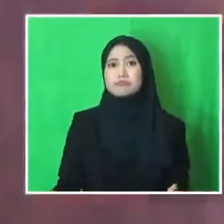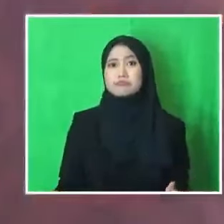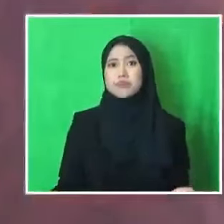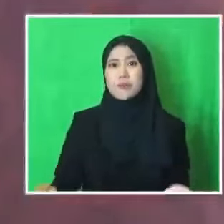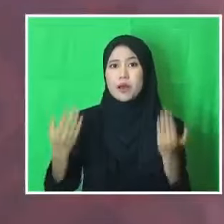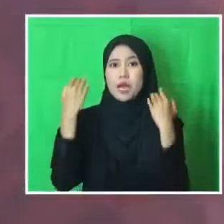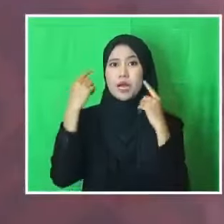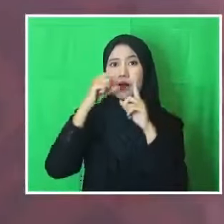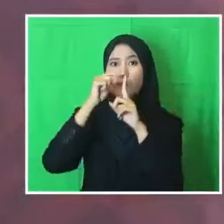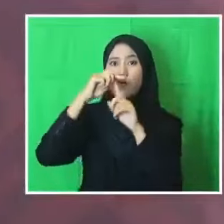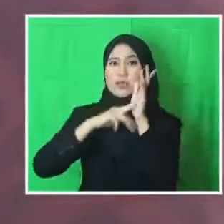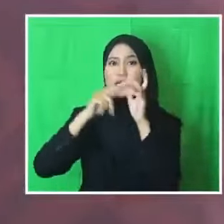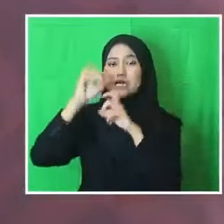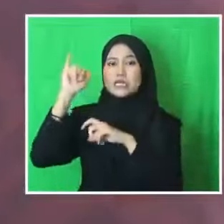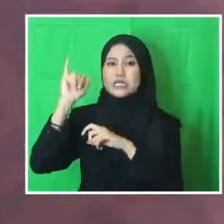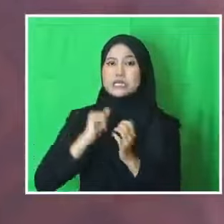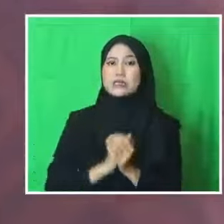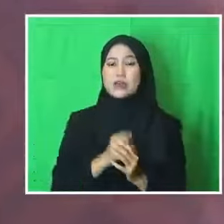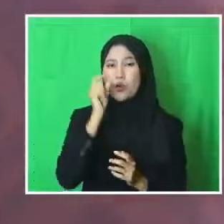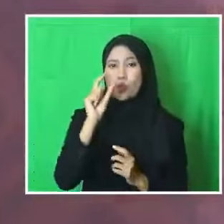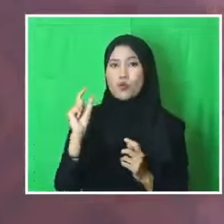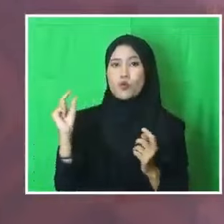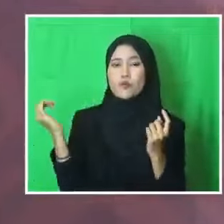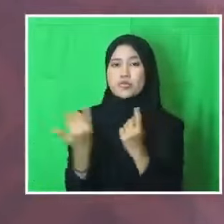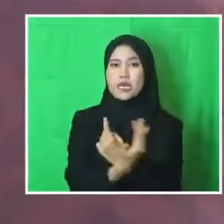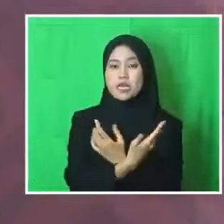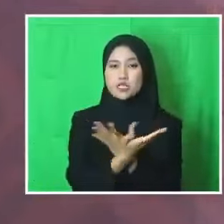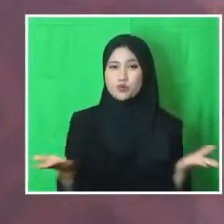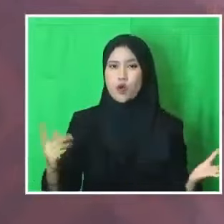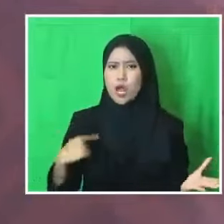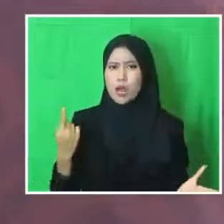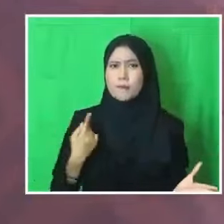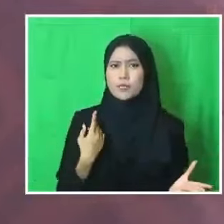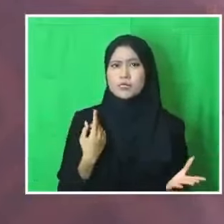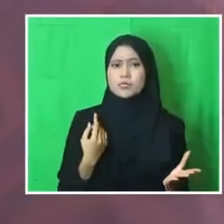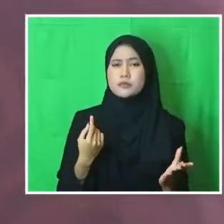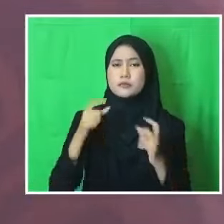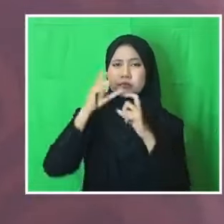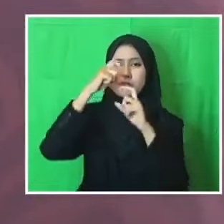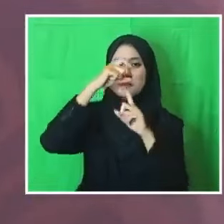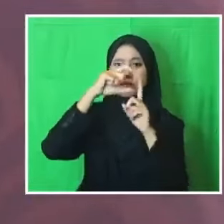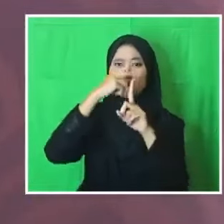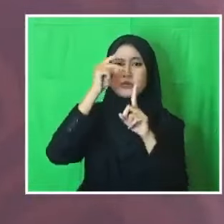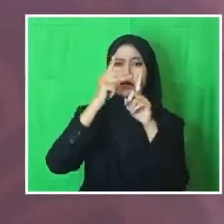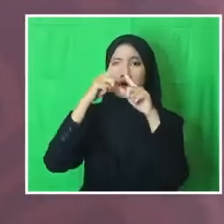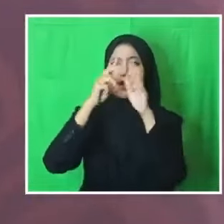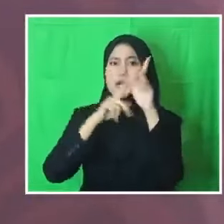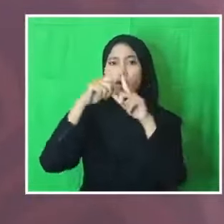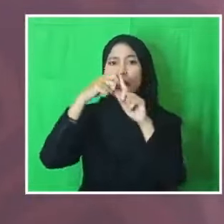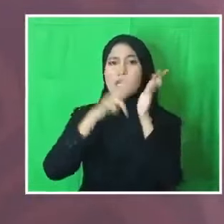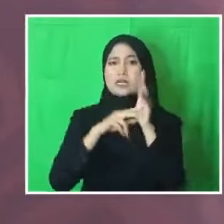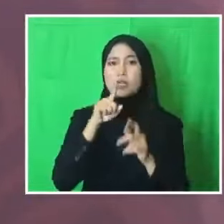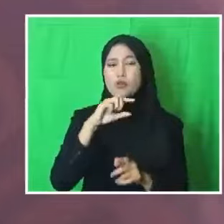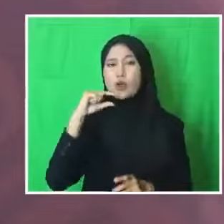demi hadirnya kesejahteraan dan kemajuan kami Sederhanakan dalam satu kalimat pendek